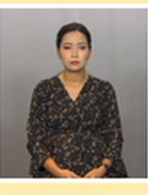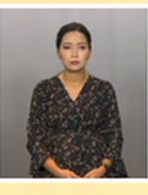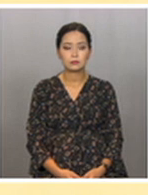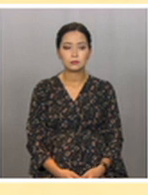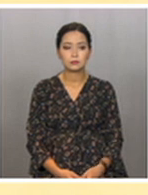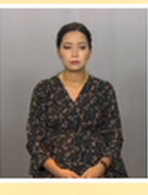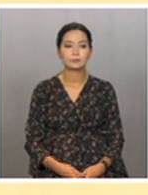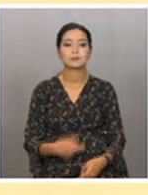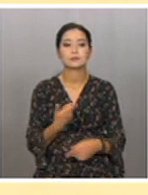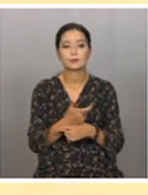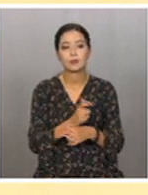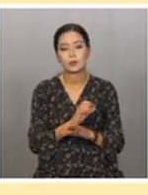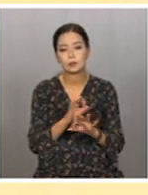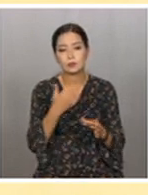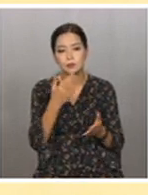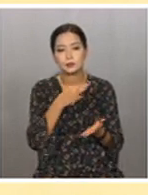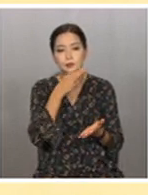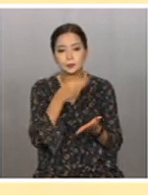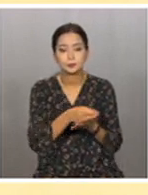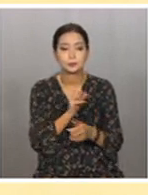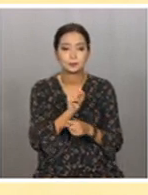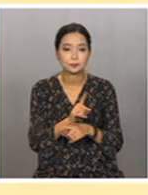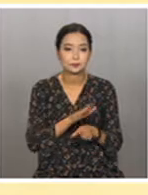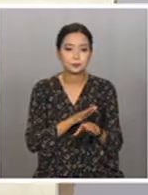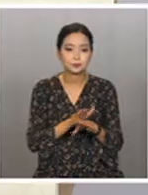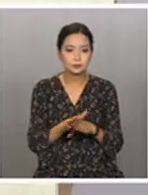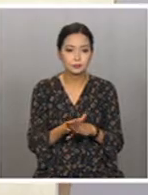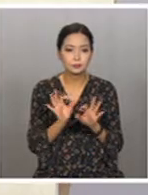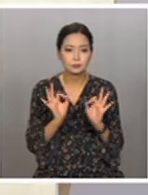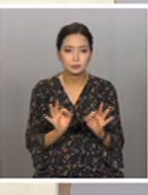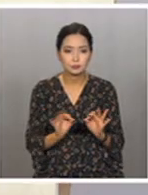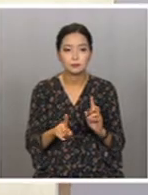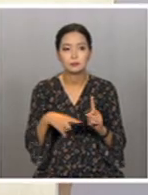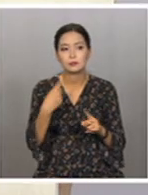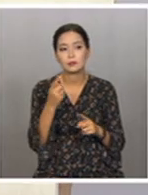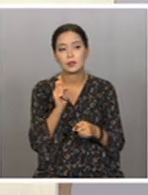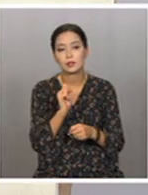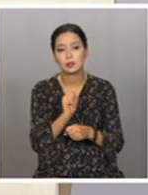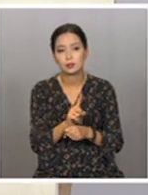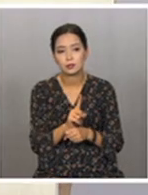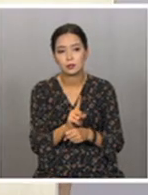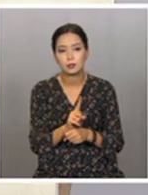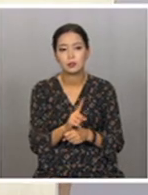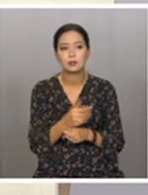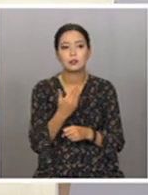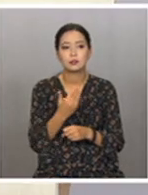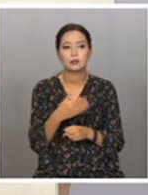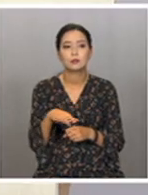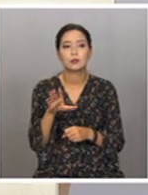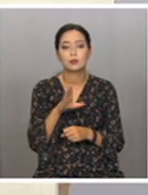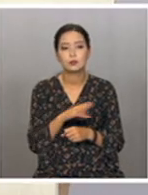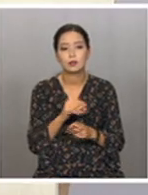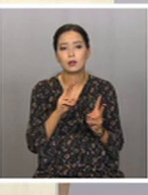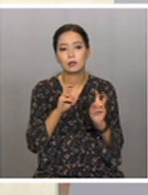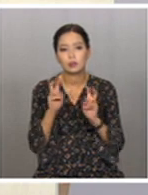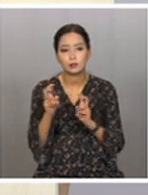Өте жақсы балалар. Біз бұл тапсырманы дұрыс орындадық. Келесі тапсырма, төрт топқа келесі